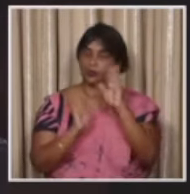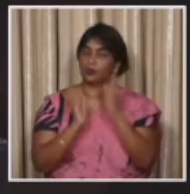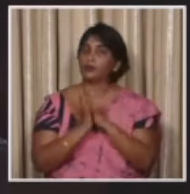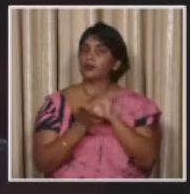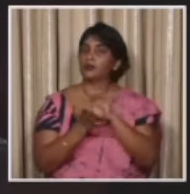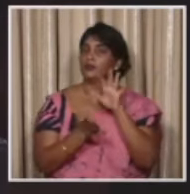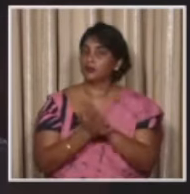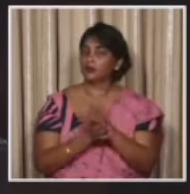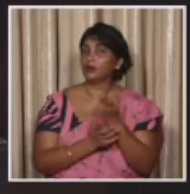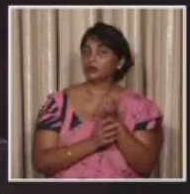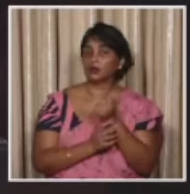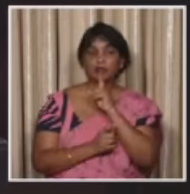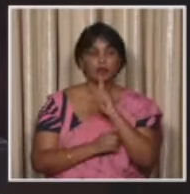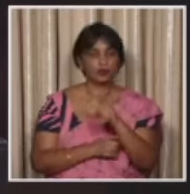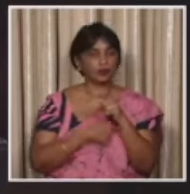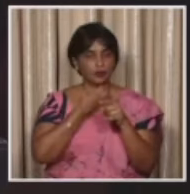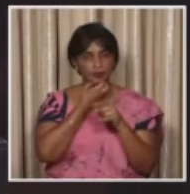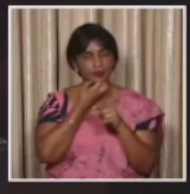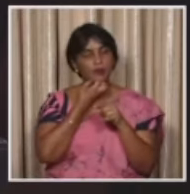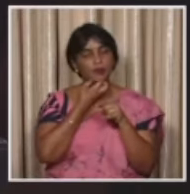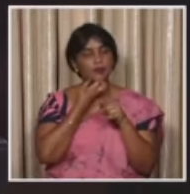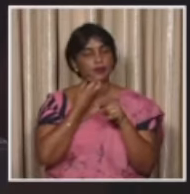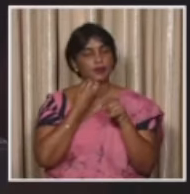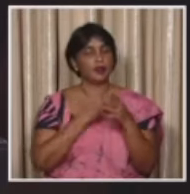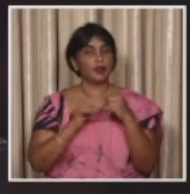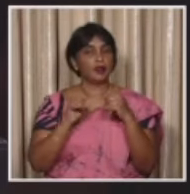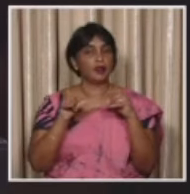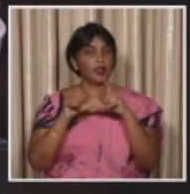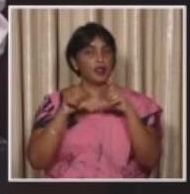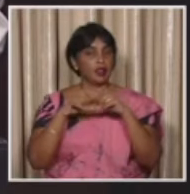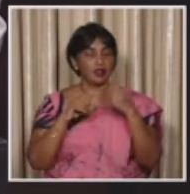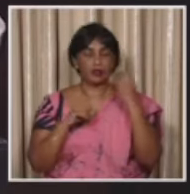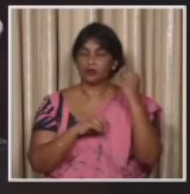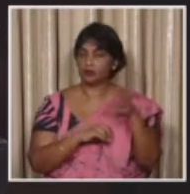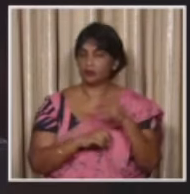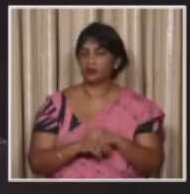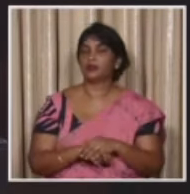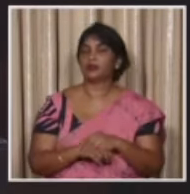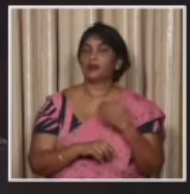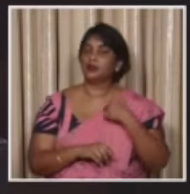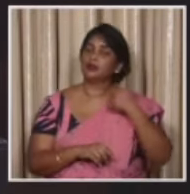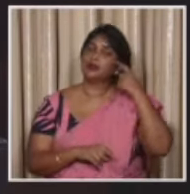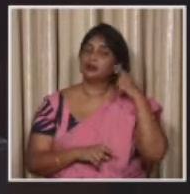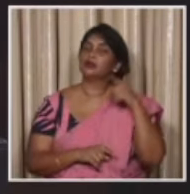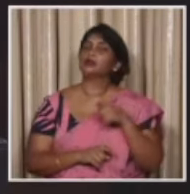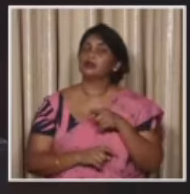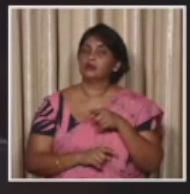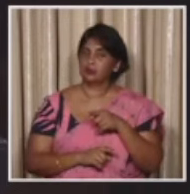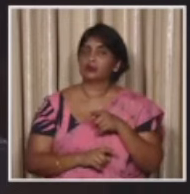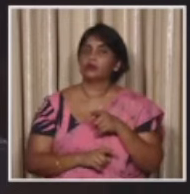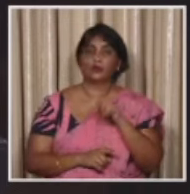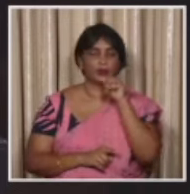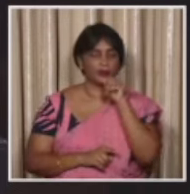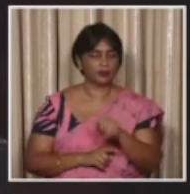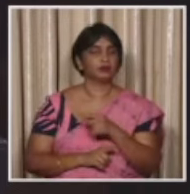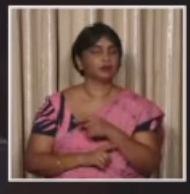ලයිසන්සින් පිළිබඳව මහා අසීමිත බලයක් ඇමතිවරයාට ලබා දෙනවා. අපි හිතනවා ඒක